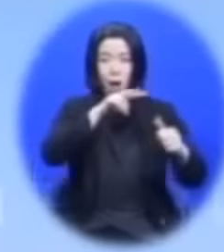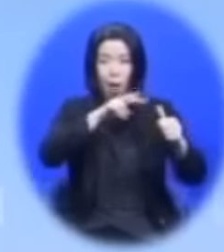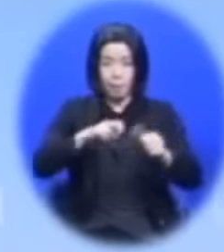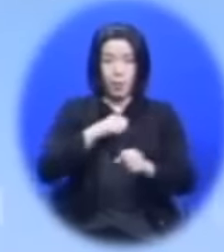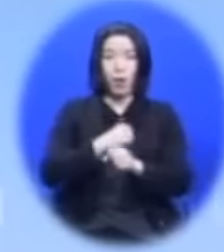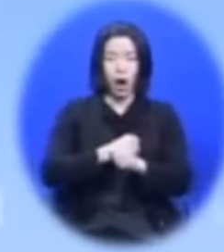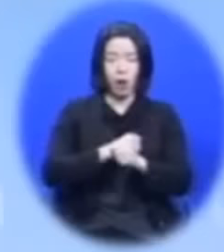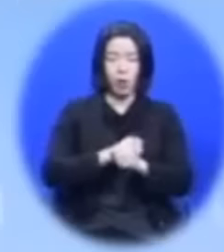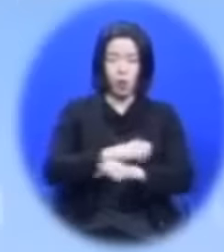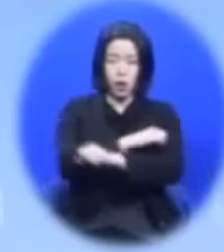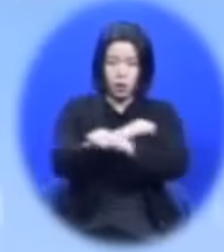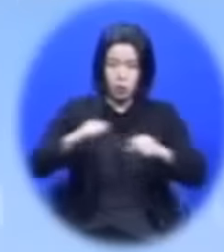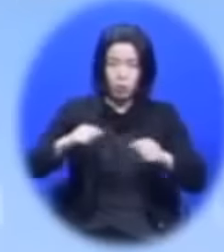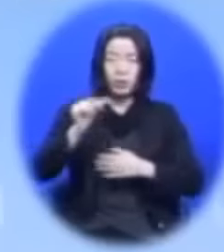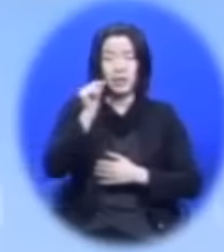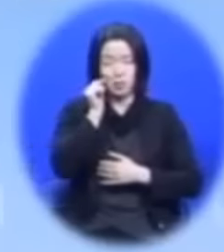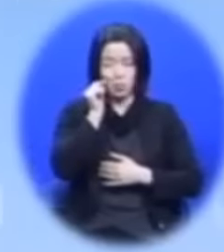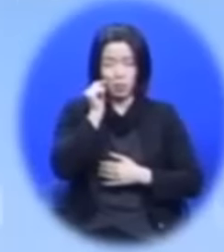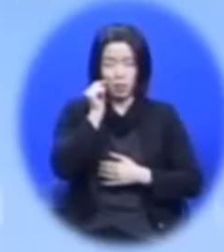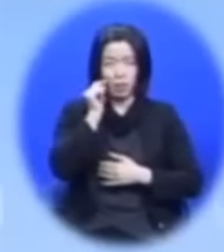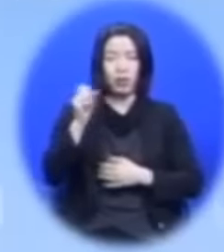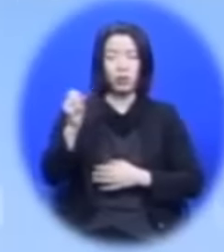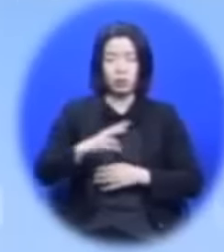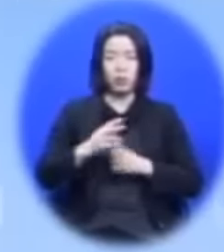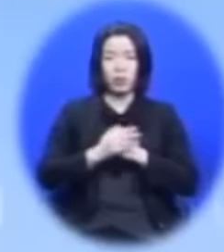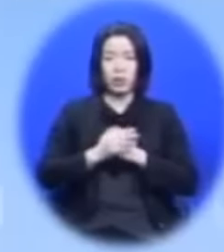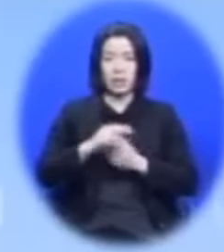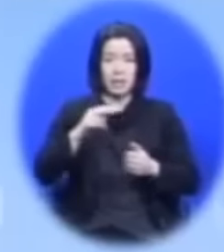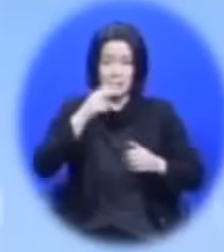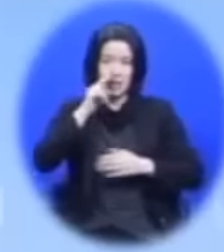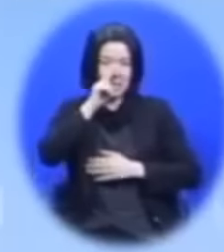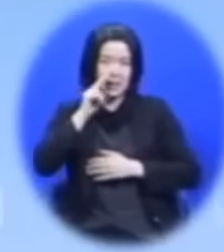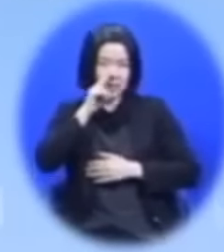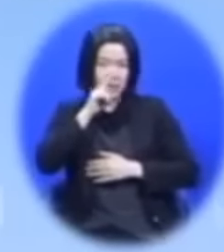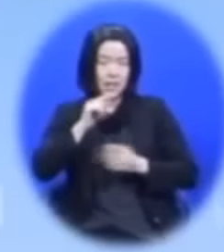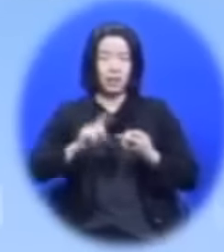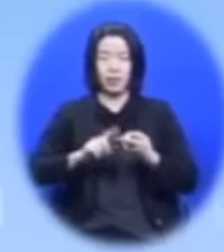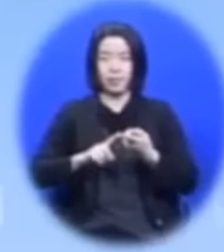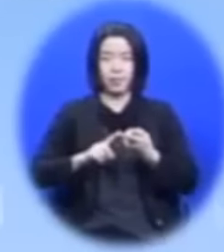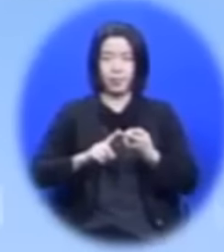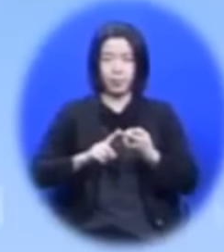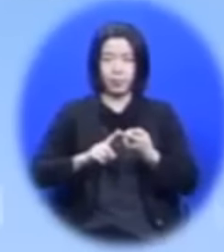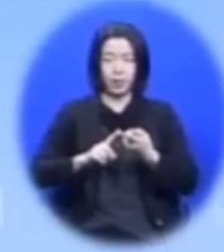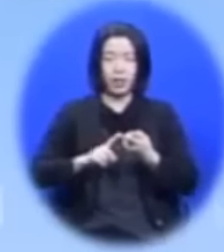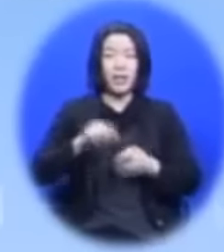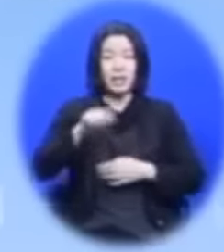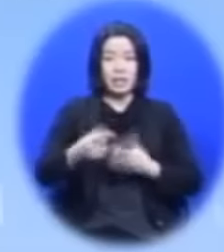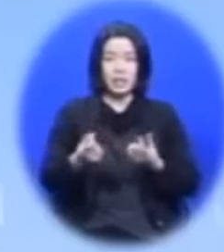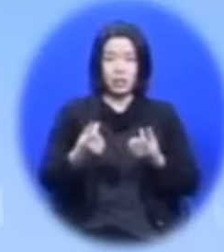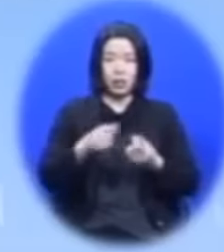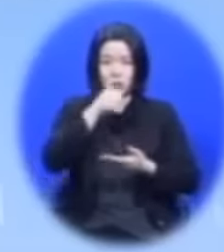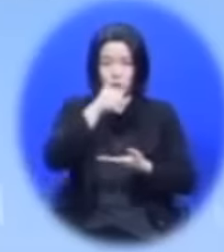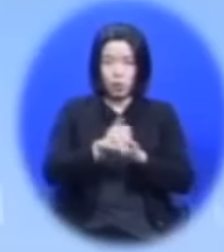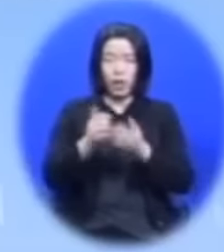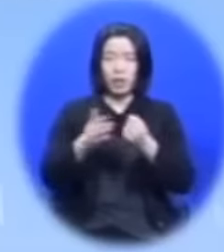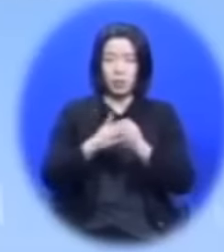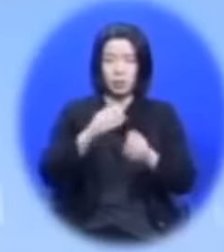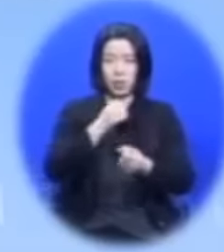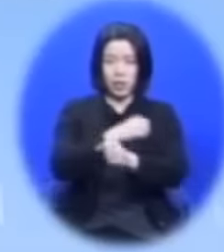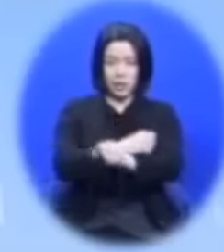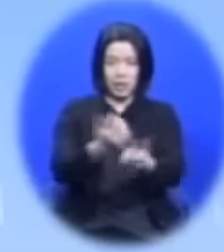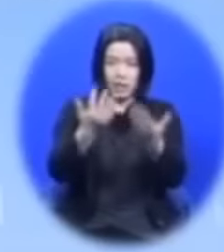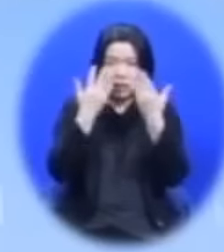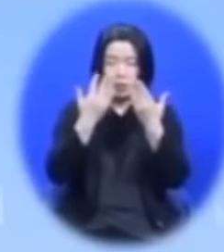미워하거나 용서하지 않았거나 시기 질투하거나 이런 죄 때문에 감옥에 가두는